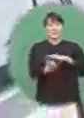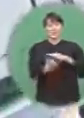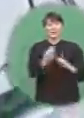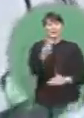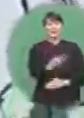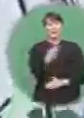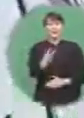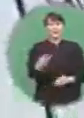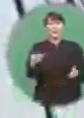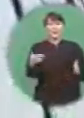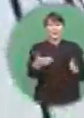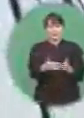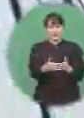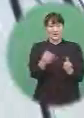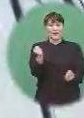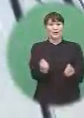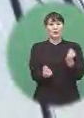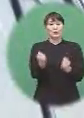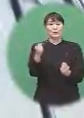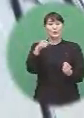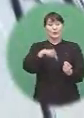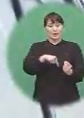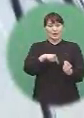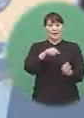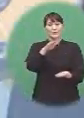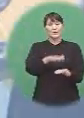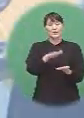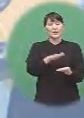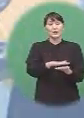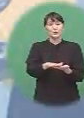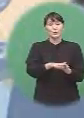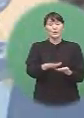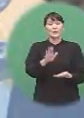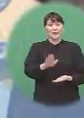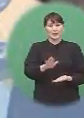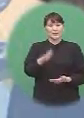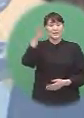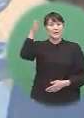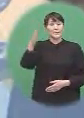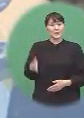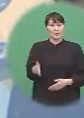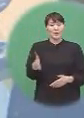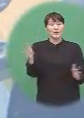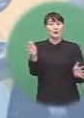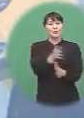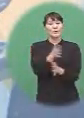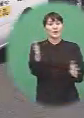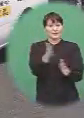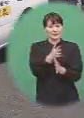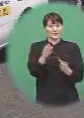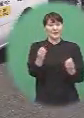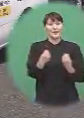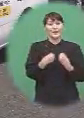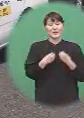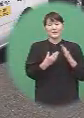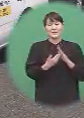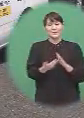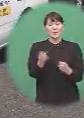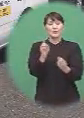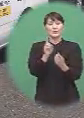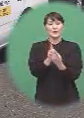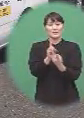2人までで車内には消毒液を置き走行中は窓を開けるなどの感染対策を取り